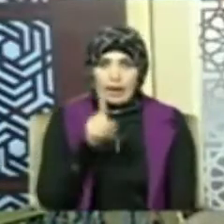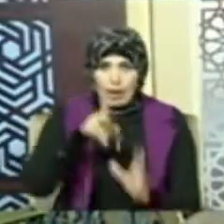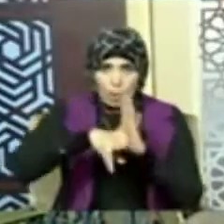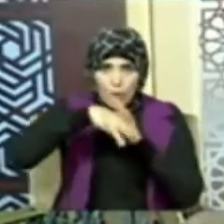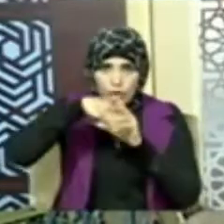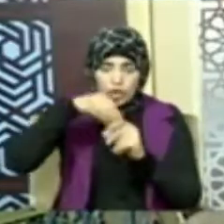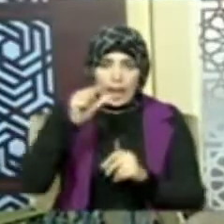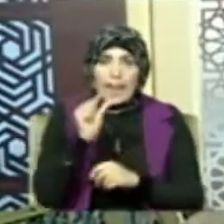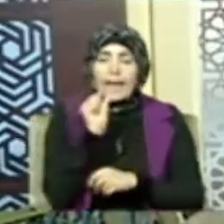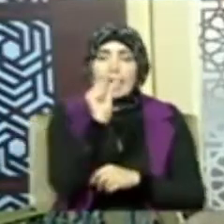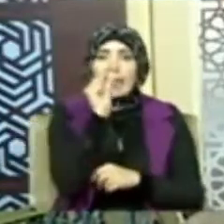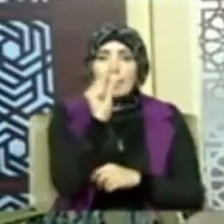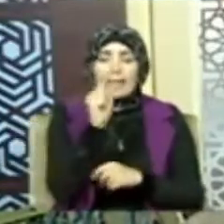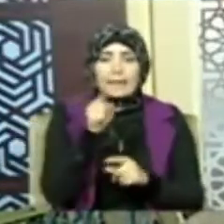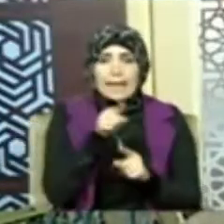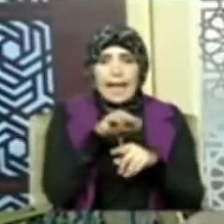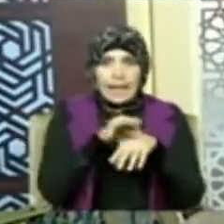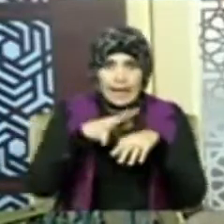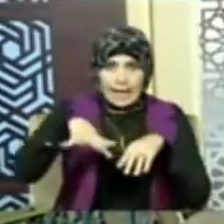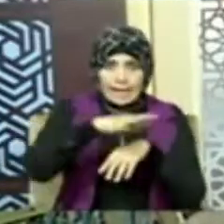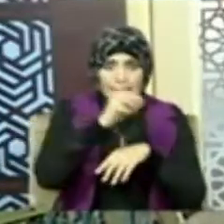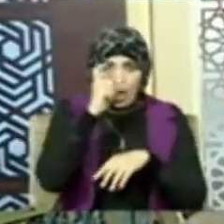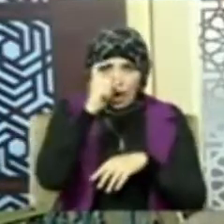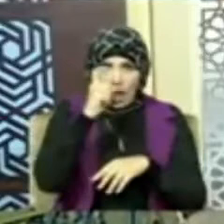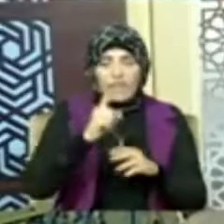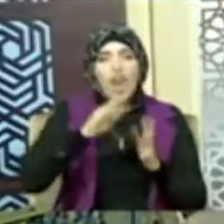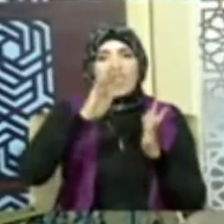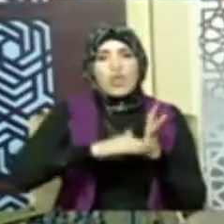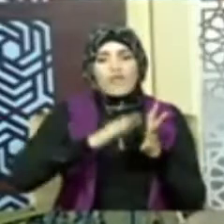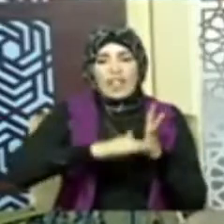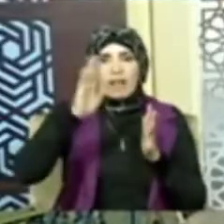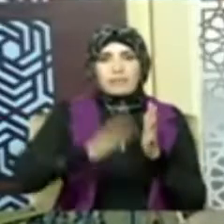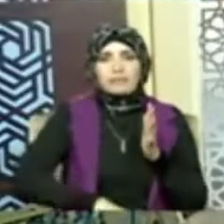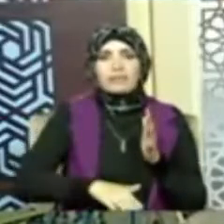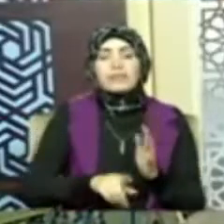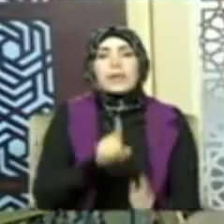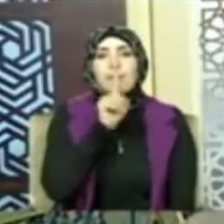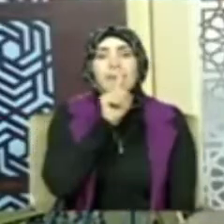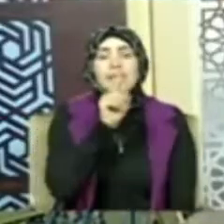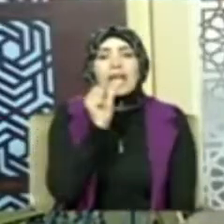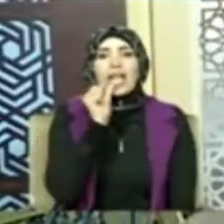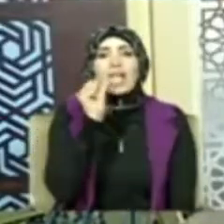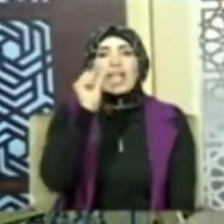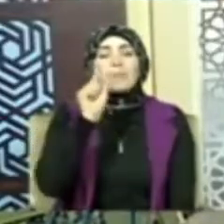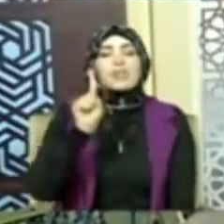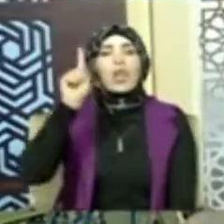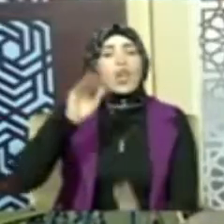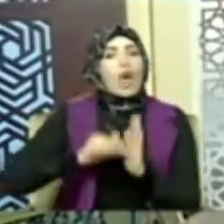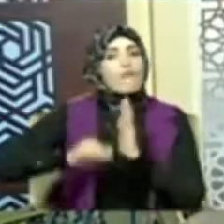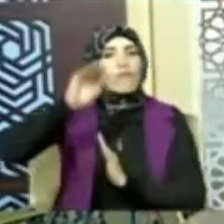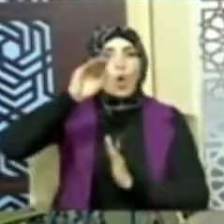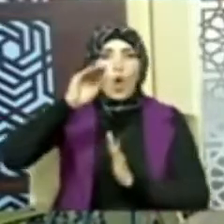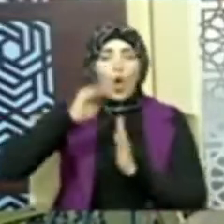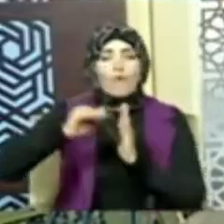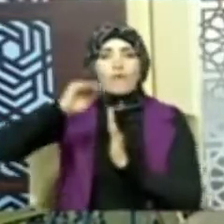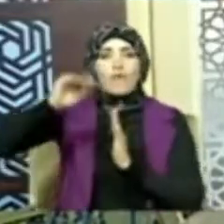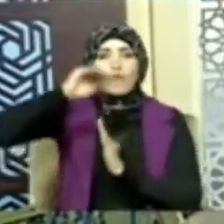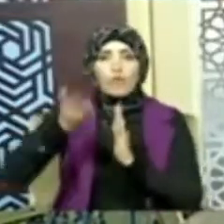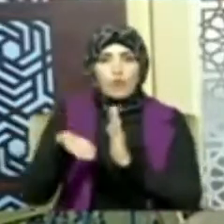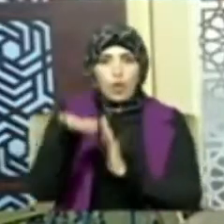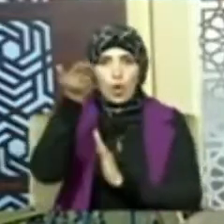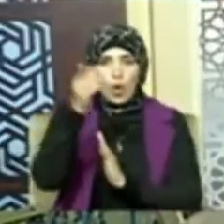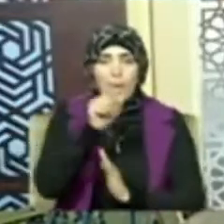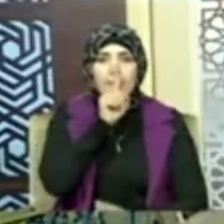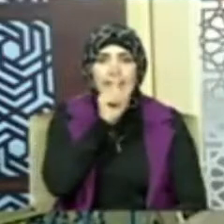كلمة الذين كفروا السفلى، أما كلمة الله فهي عليا لا تتحرك عن ذلك. وكلمة